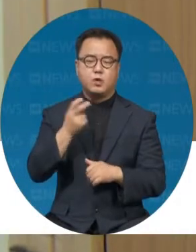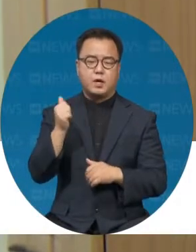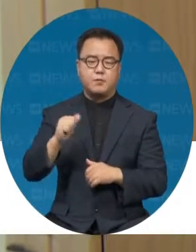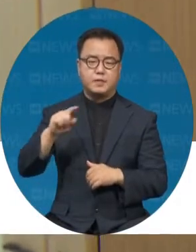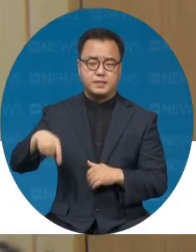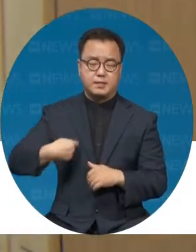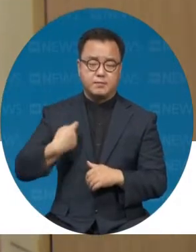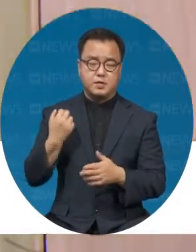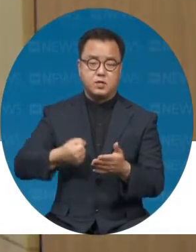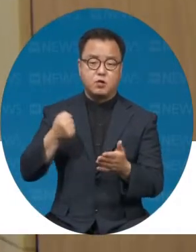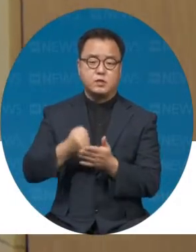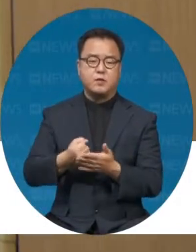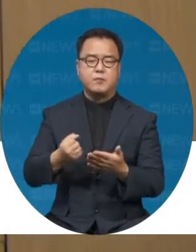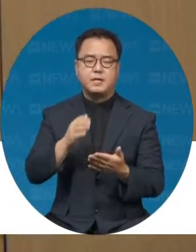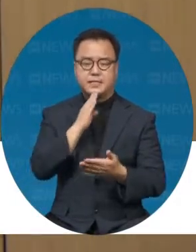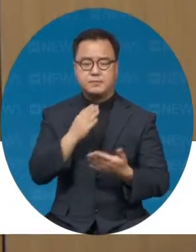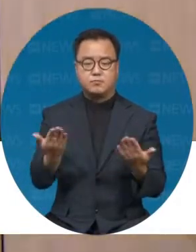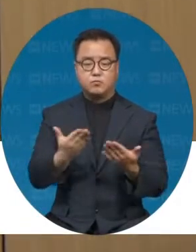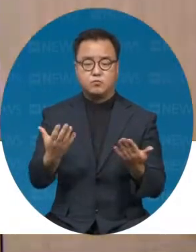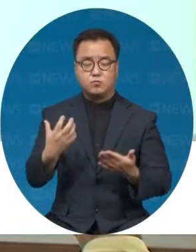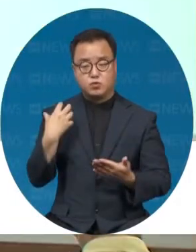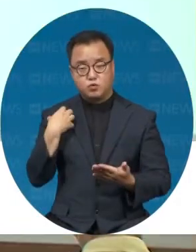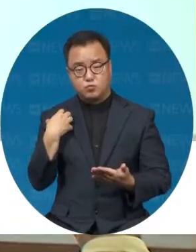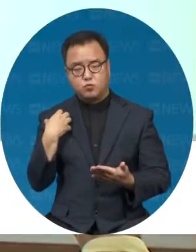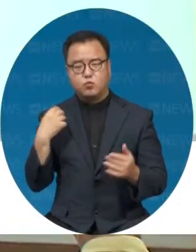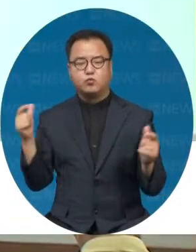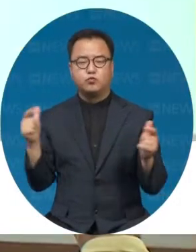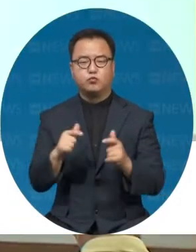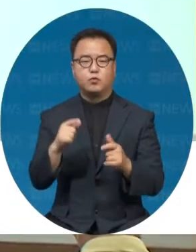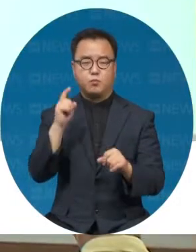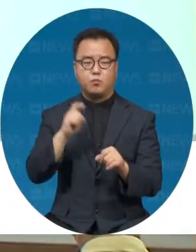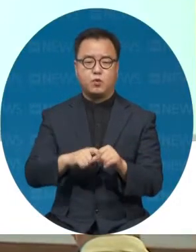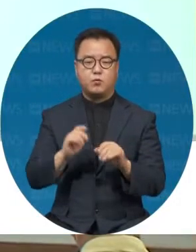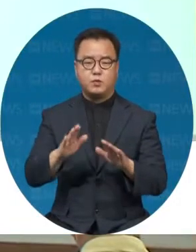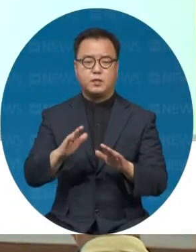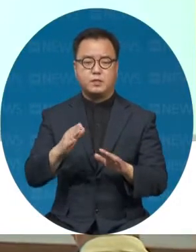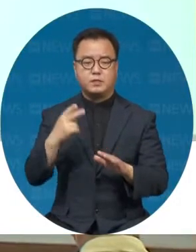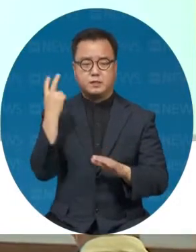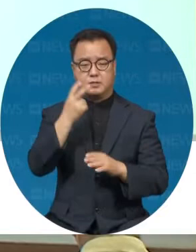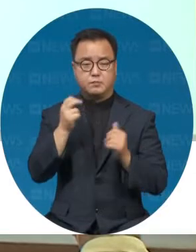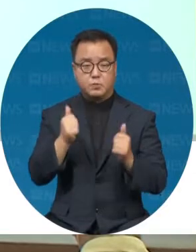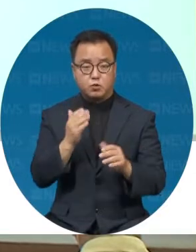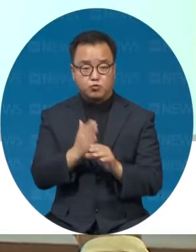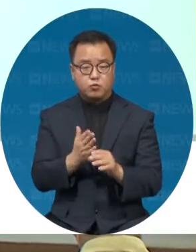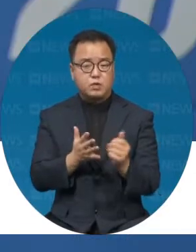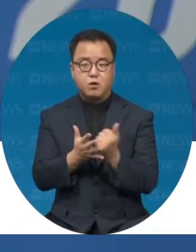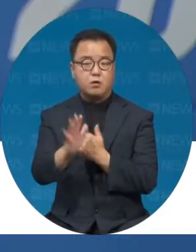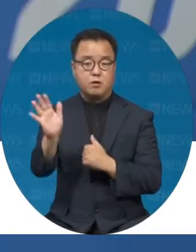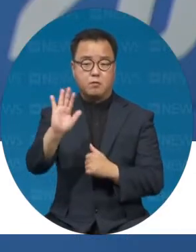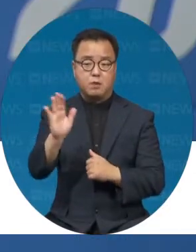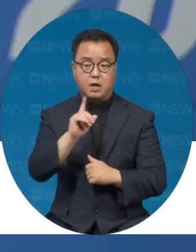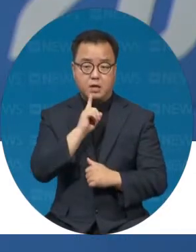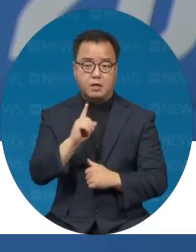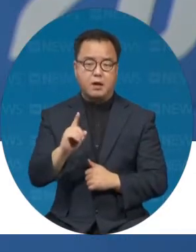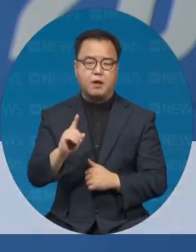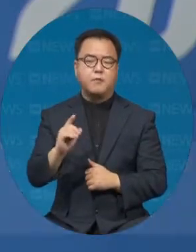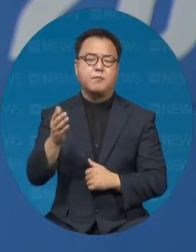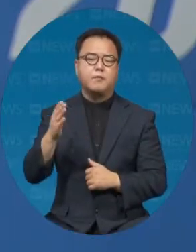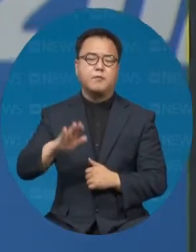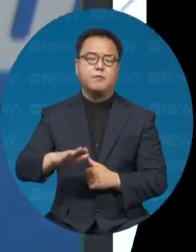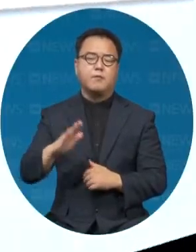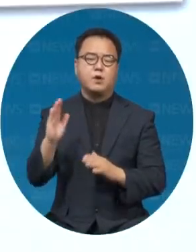실무 직원들의 부담을 덜어주기 위한 조치 이고 심사 과정에서 영향력을 행사하지 않았다 고 주장했지만 0 수천 받아들이지